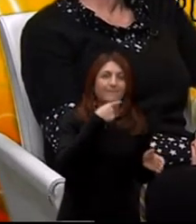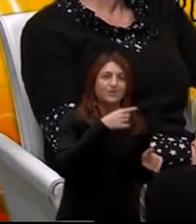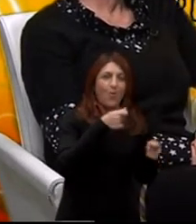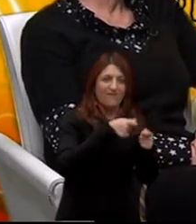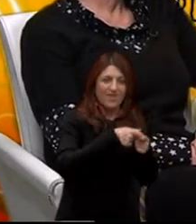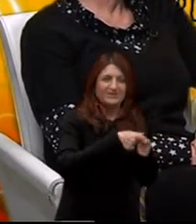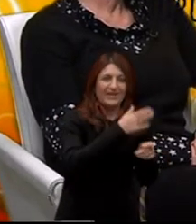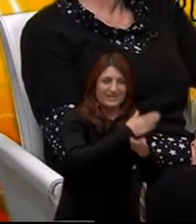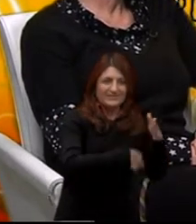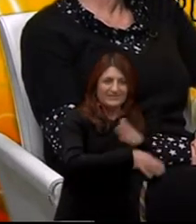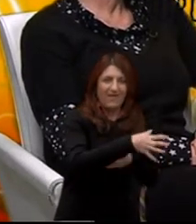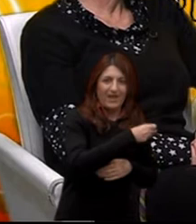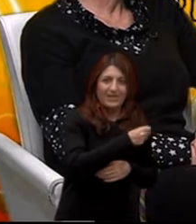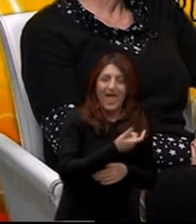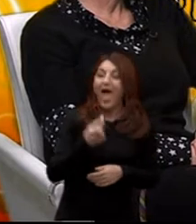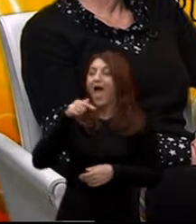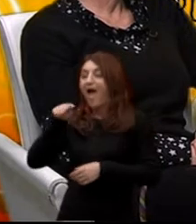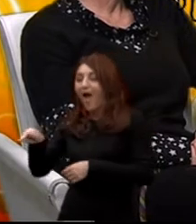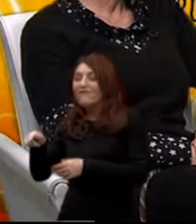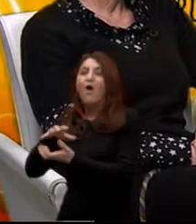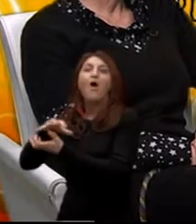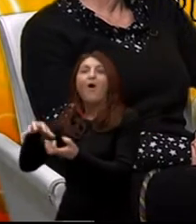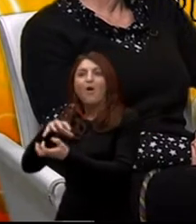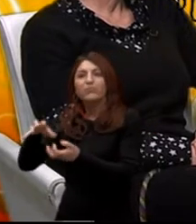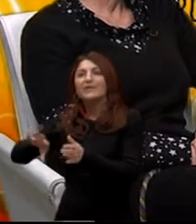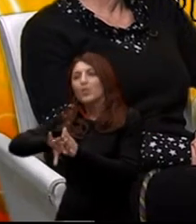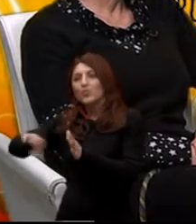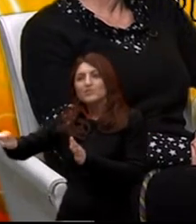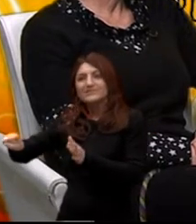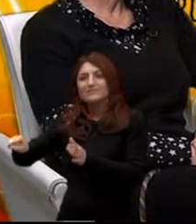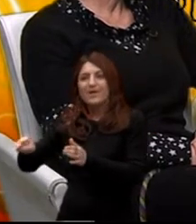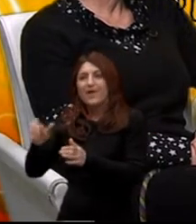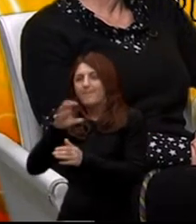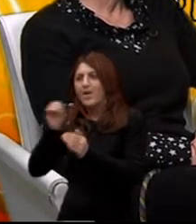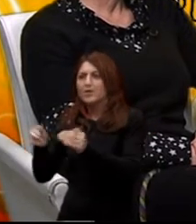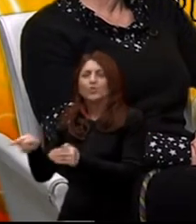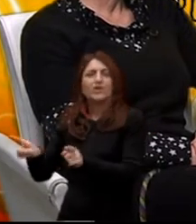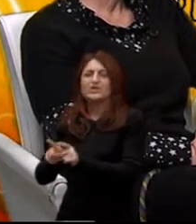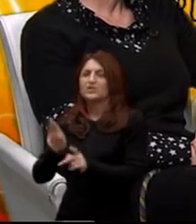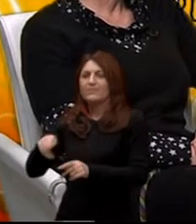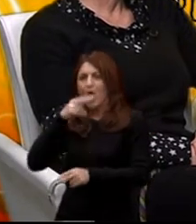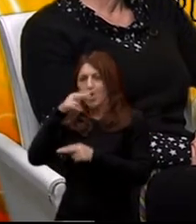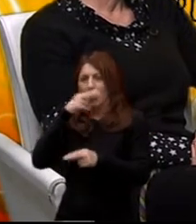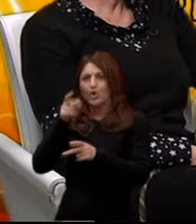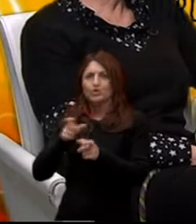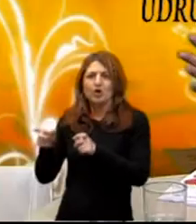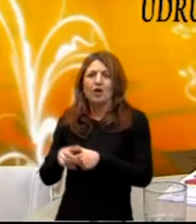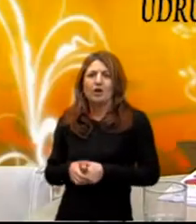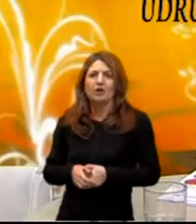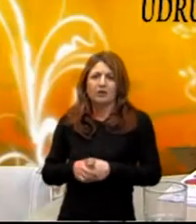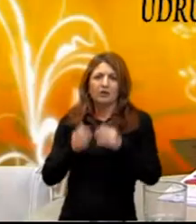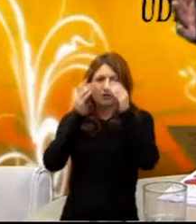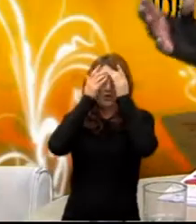tiče osoba koje bi uzeli pse iz programa za socijalizaciju, to se isto tako kontrolira. Mi napravimo procjenu osobe. Znam, to i hoću